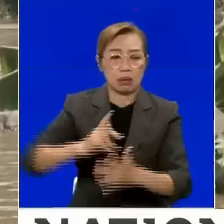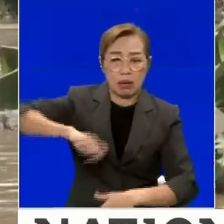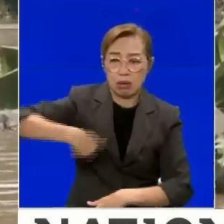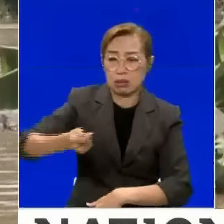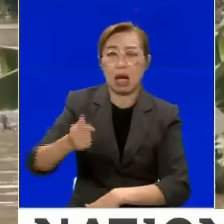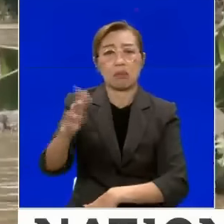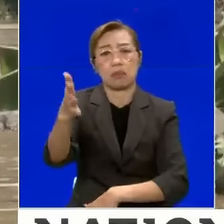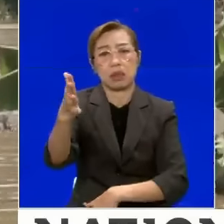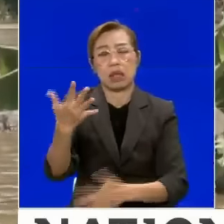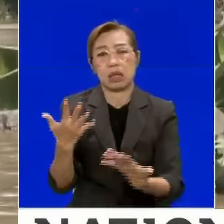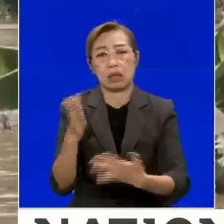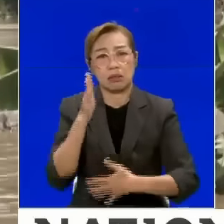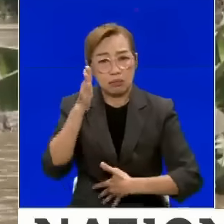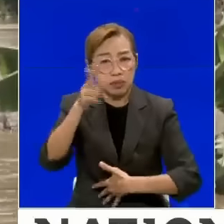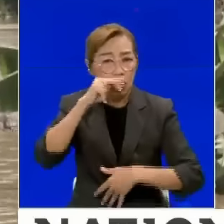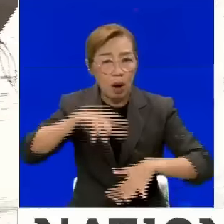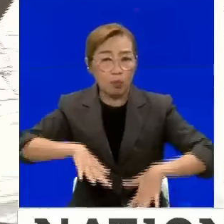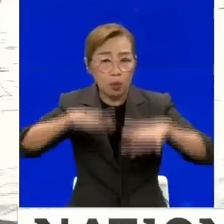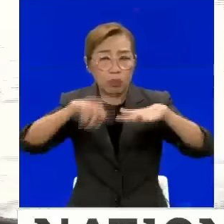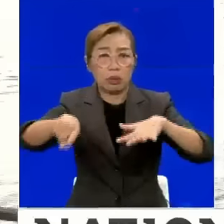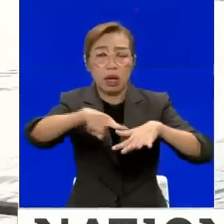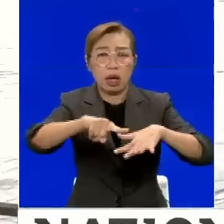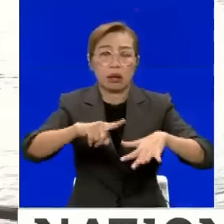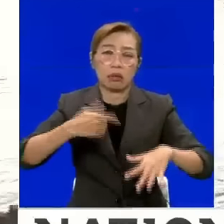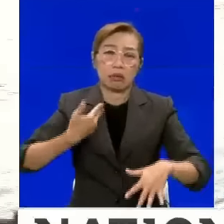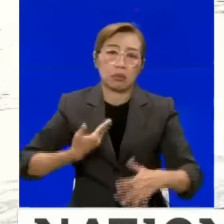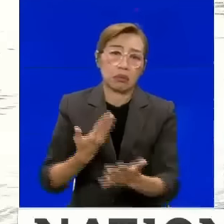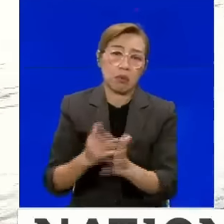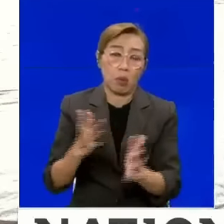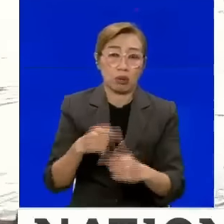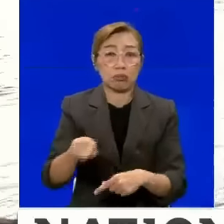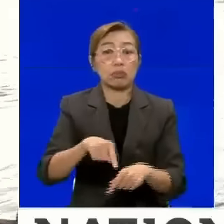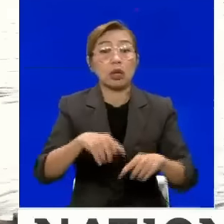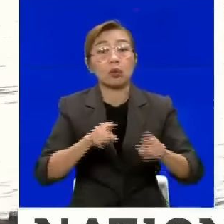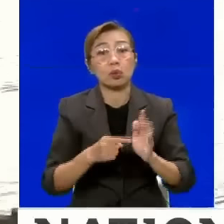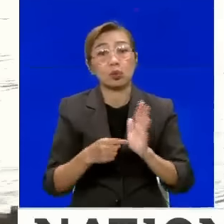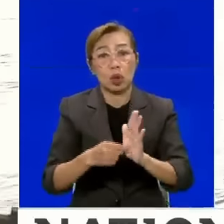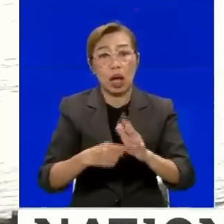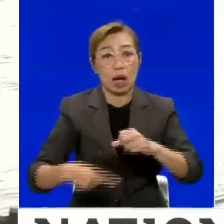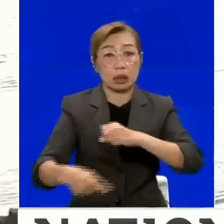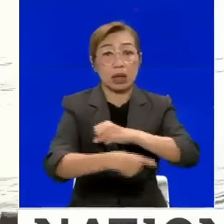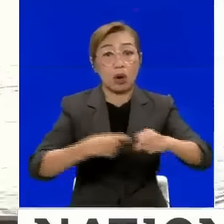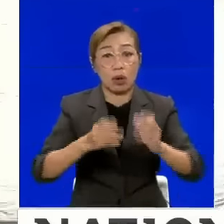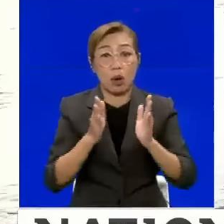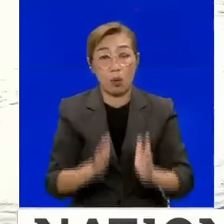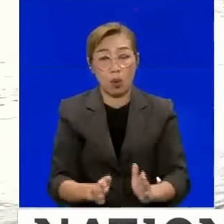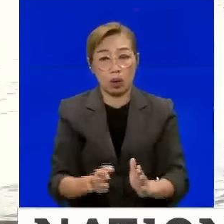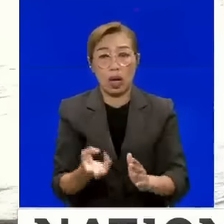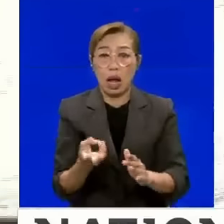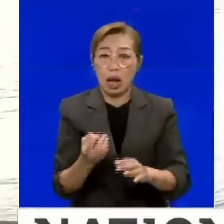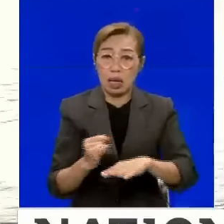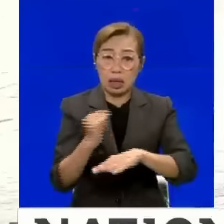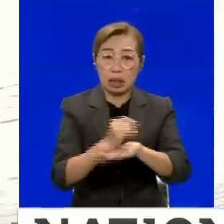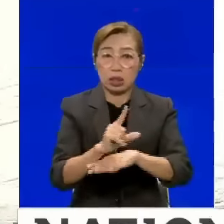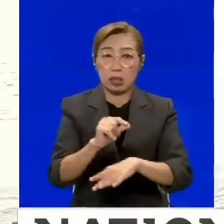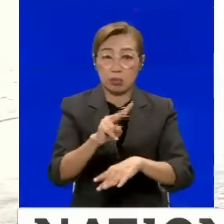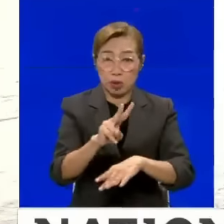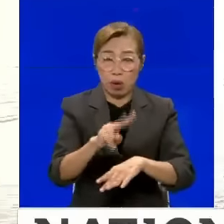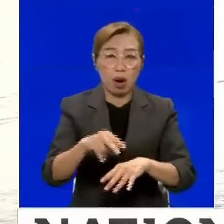ที่จะต้องหมดเนื้อหมดตัวเพราะว่าอย่างชาวนาบางคนใช่ไหมครับคุณผู้ชมทำนา22ไร่ความเสียหายที่เกิดขึ้นลงทุนไปแล้วก่อน